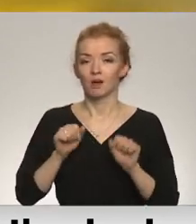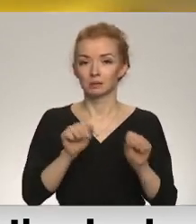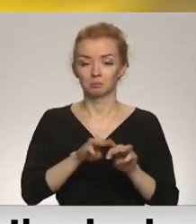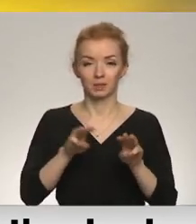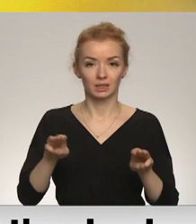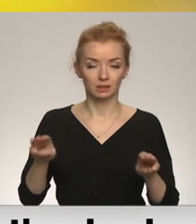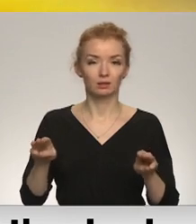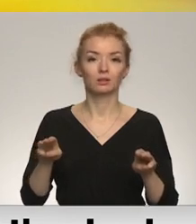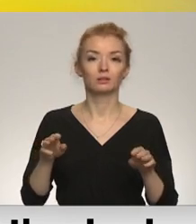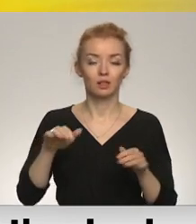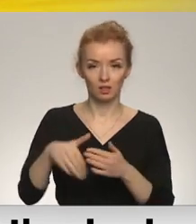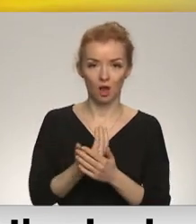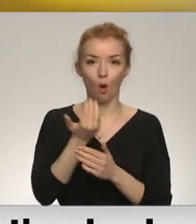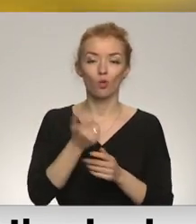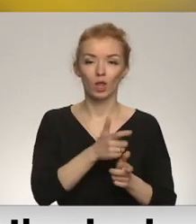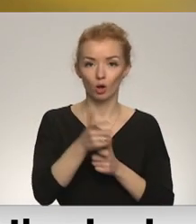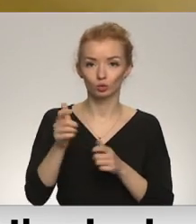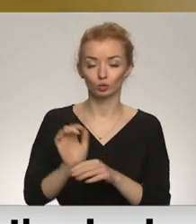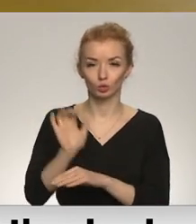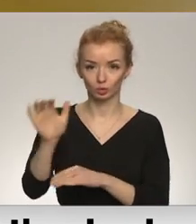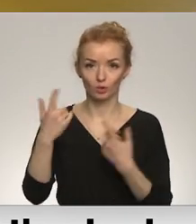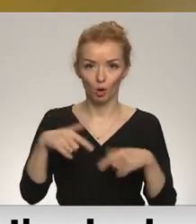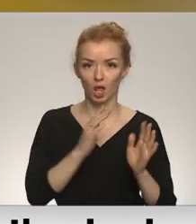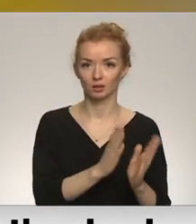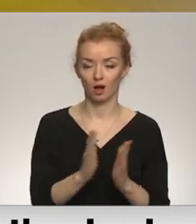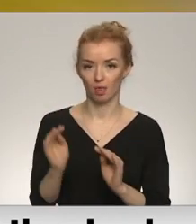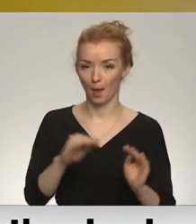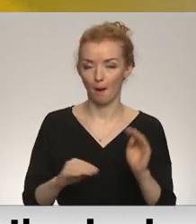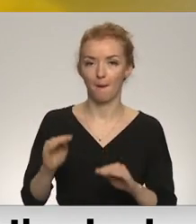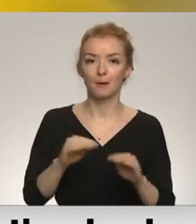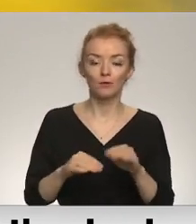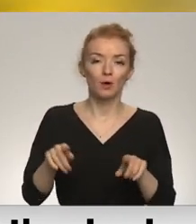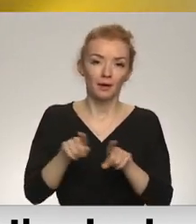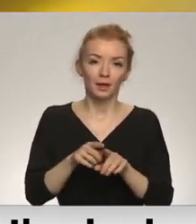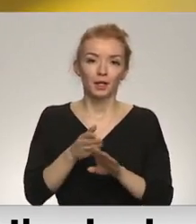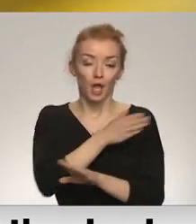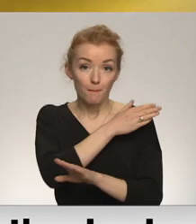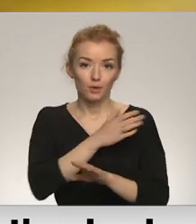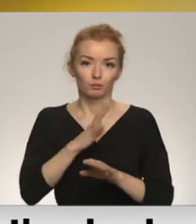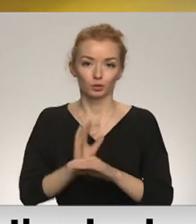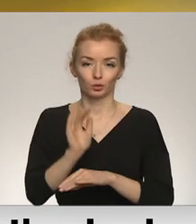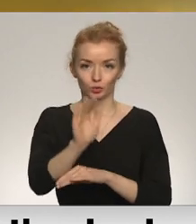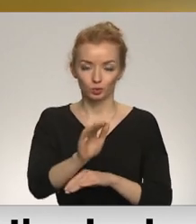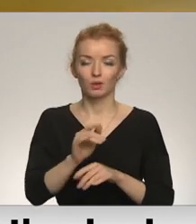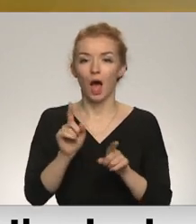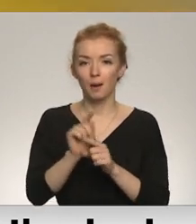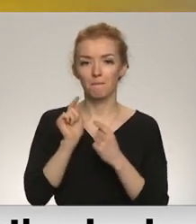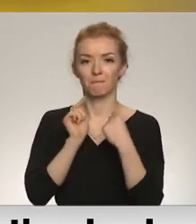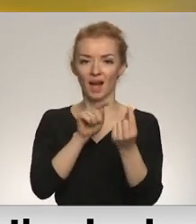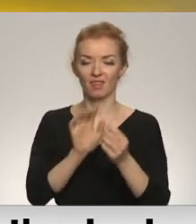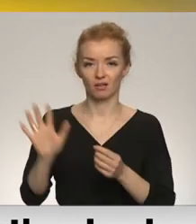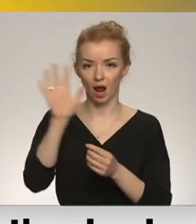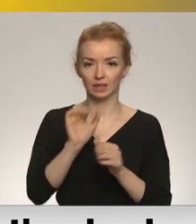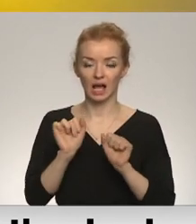aizsardzības ministrijā un jauns ieroču sūtījums uz Ukrainu tiek gatavots tajā. Tāpat kā iepriekš nosūtītajā būs arī pretgaisa